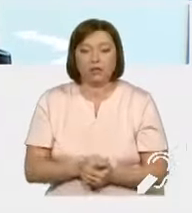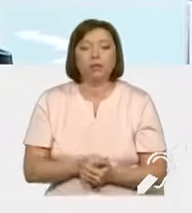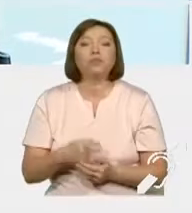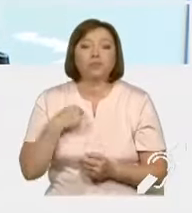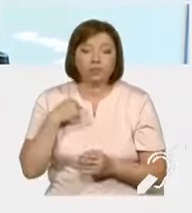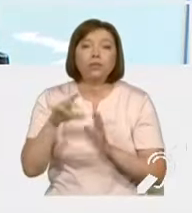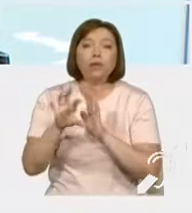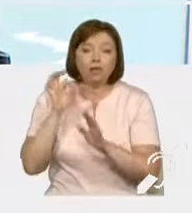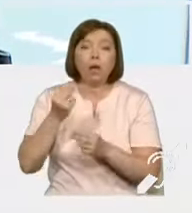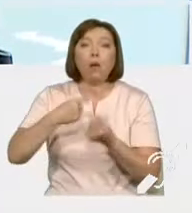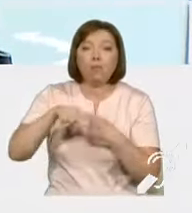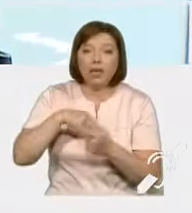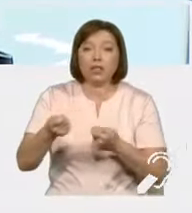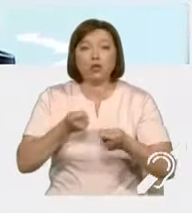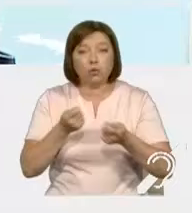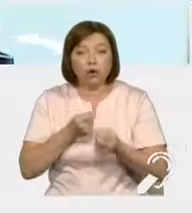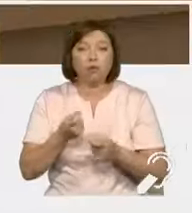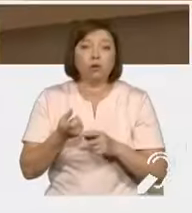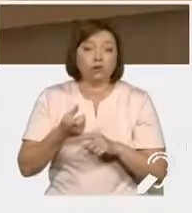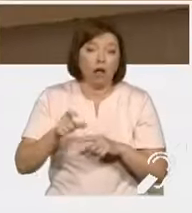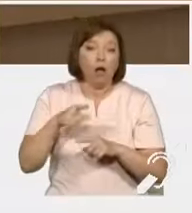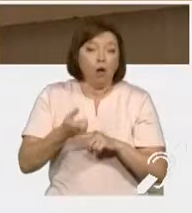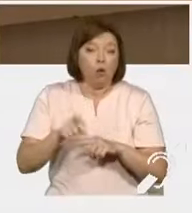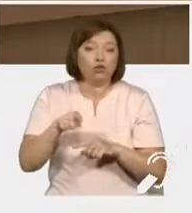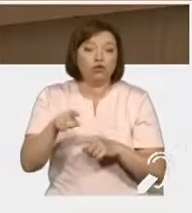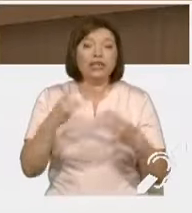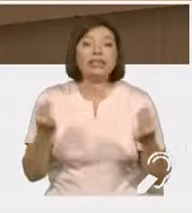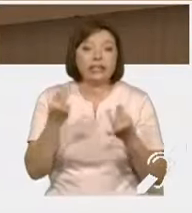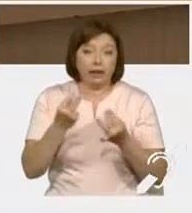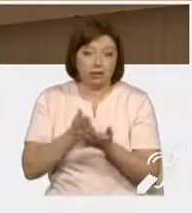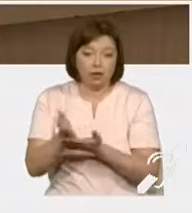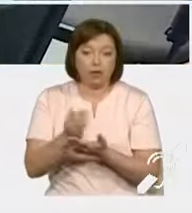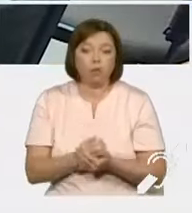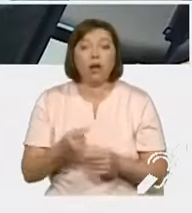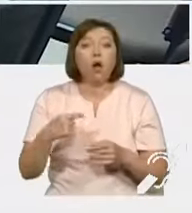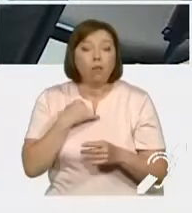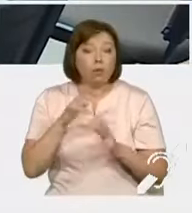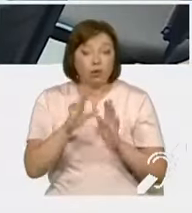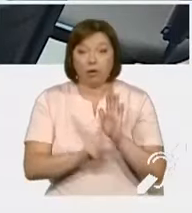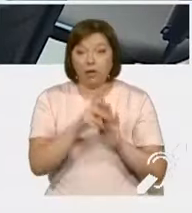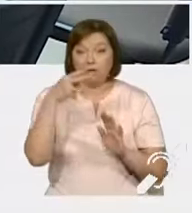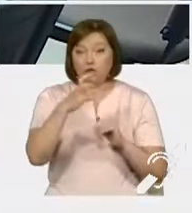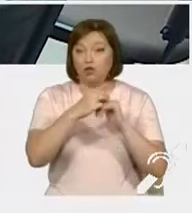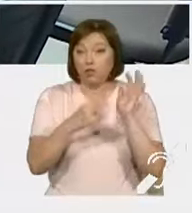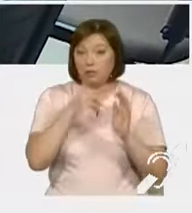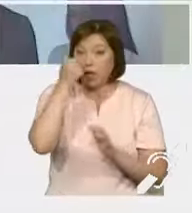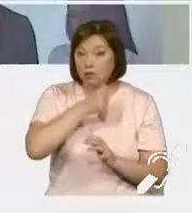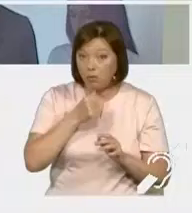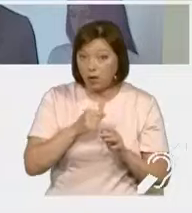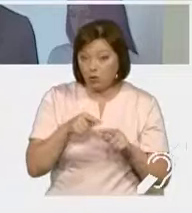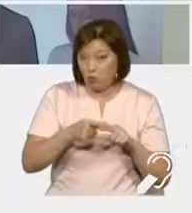și administrare pentru că acum el este mai popular și mult mai întrebat. Suntem o instituție de învățământ relativ nouă, din 2018 fondați,